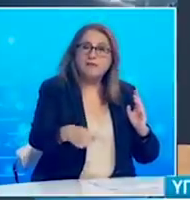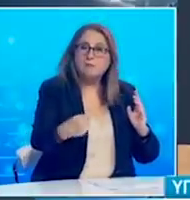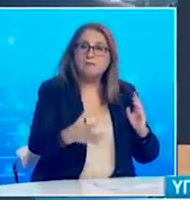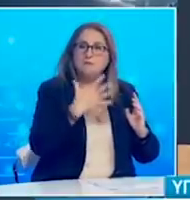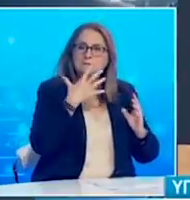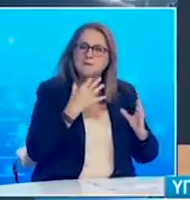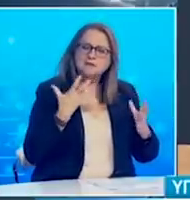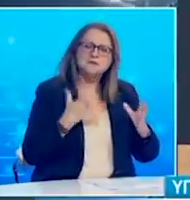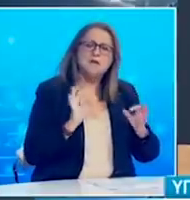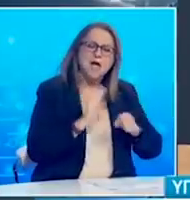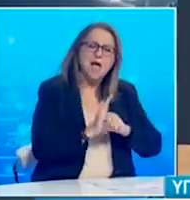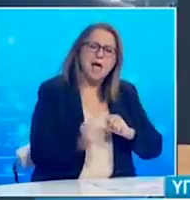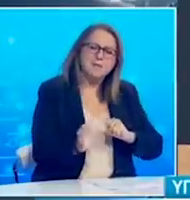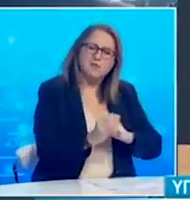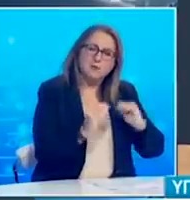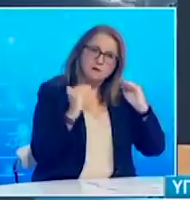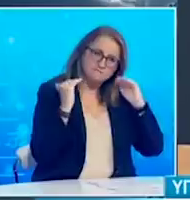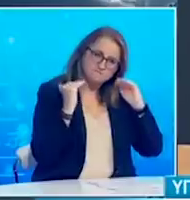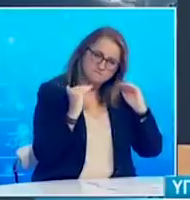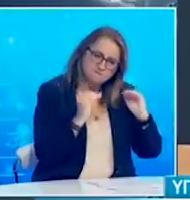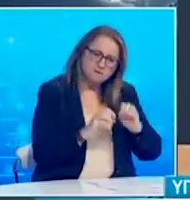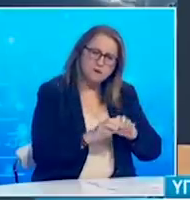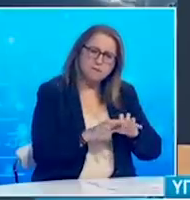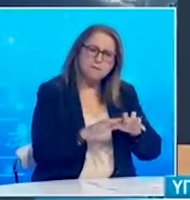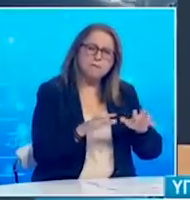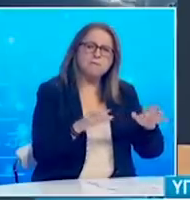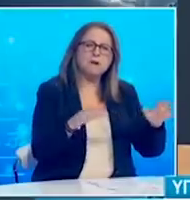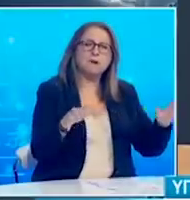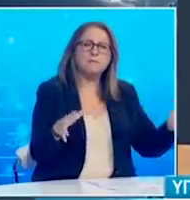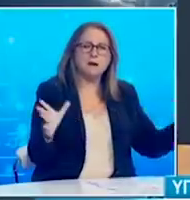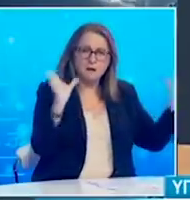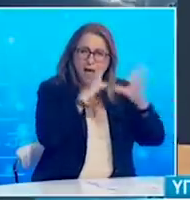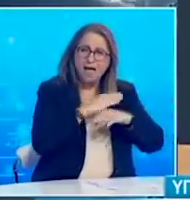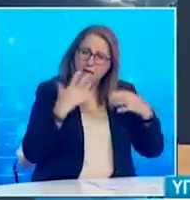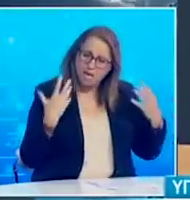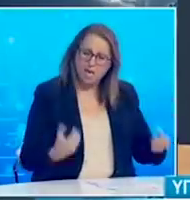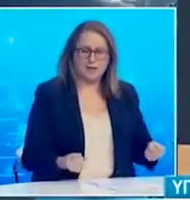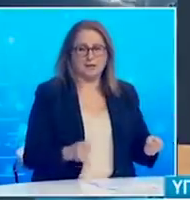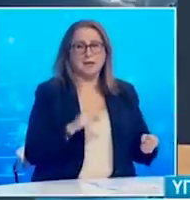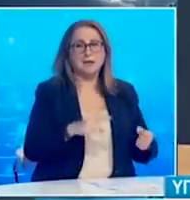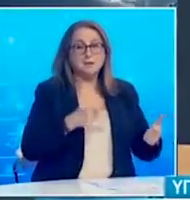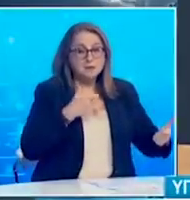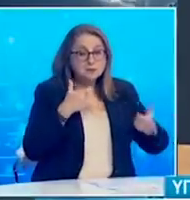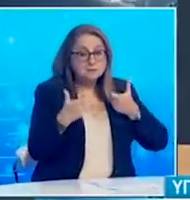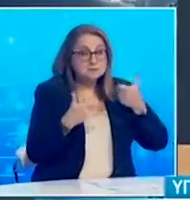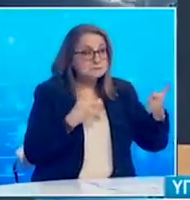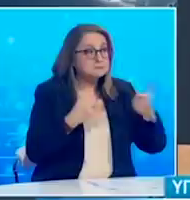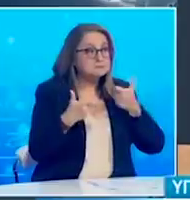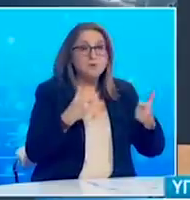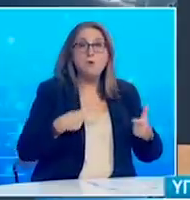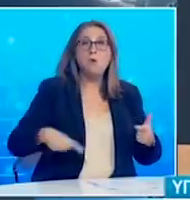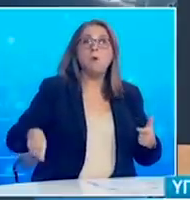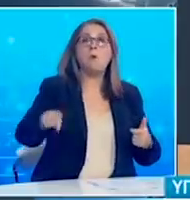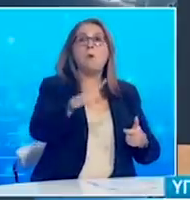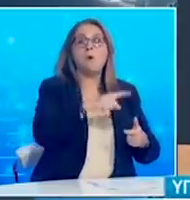σιγοβράζει. Αυτή η αυξημένη επιδημική δραστηριότητα προκαλεί ιδιαίτερη ανησυχία και απαιτεί επαγρύπνηση από όλους μας. Ο